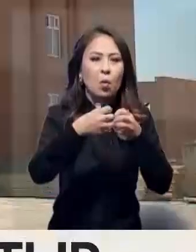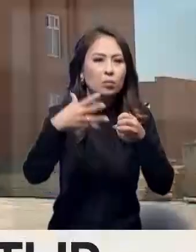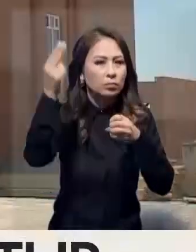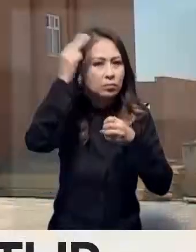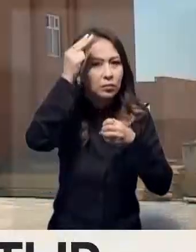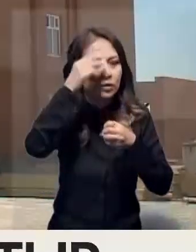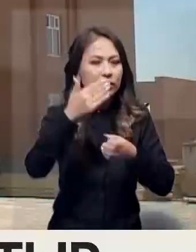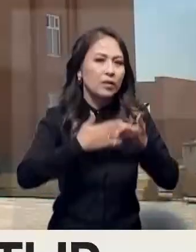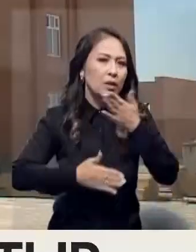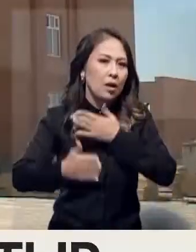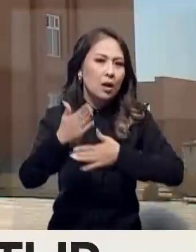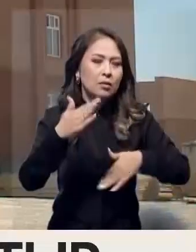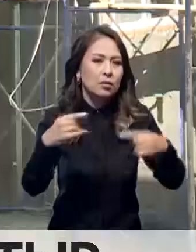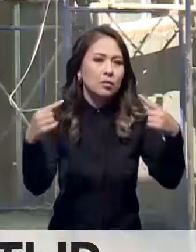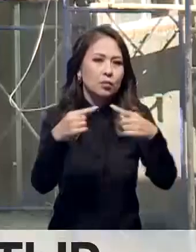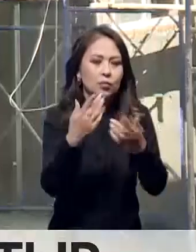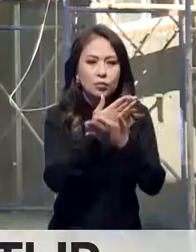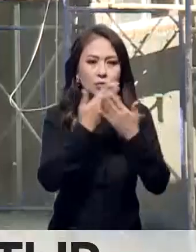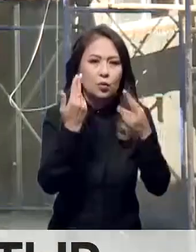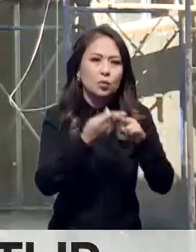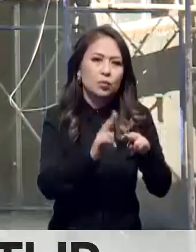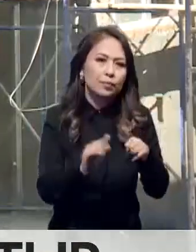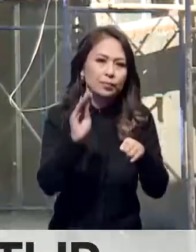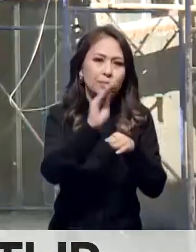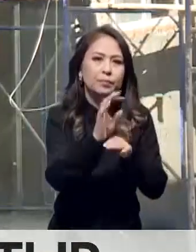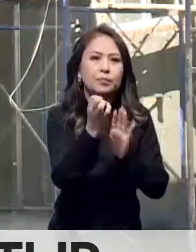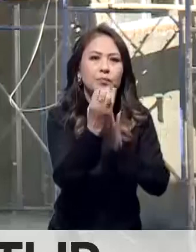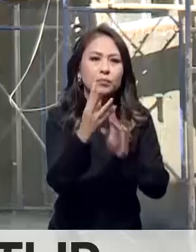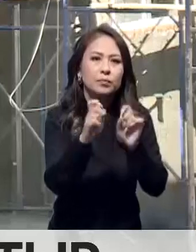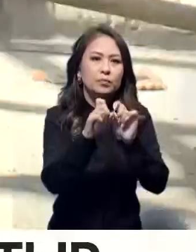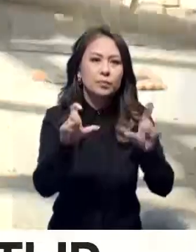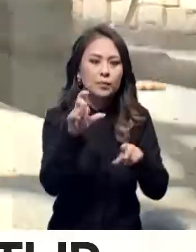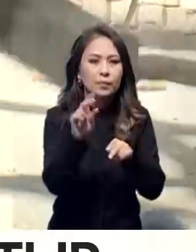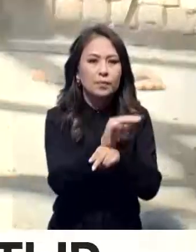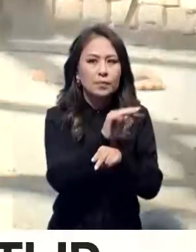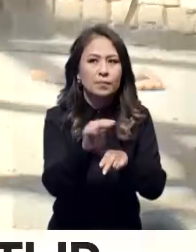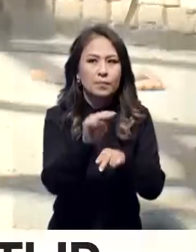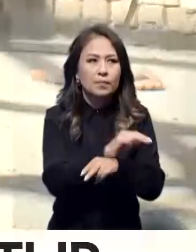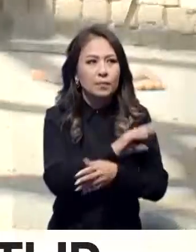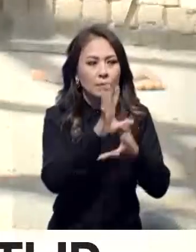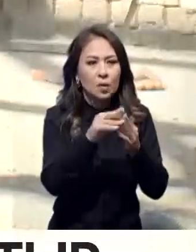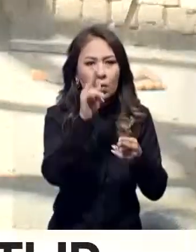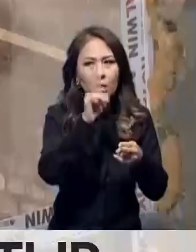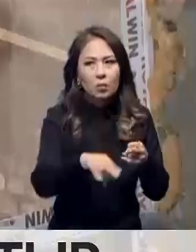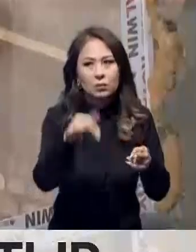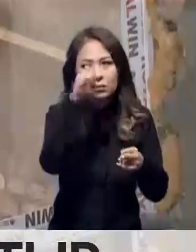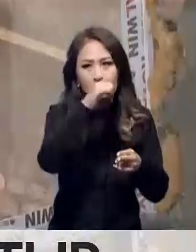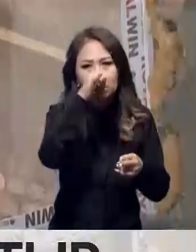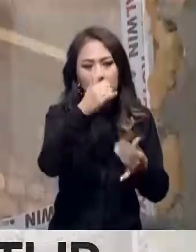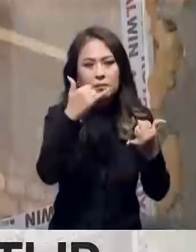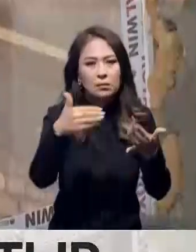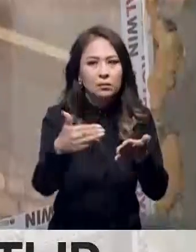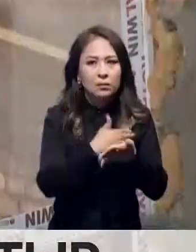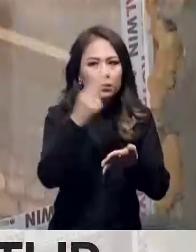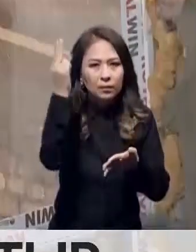ордасы бұл қуанышты уақытылы тойламауы мүмкін. Сонымен қатар 14 мектептегі жөндеу жұмыстары әлі аяқталар емес. Жалпы жаңа оқу